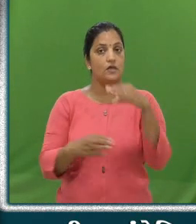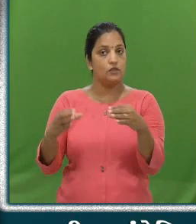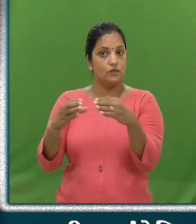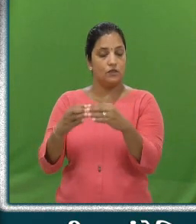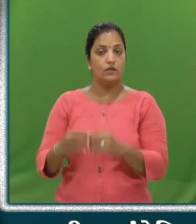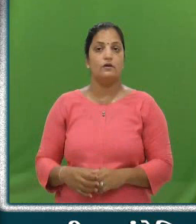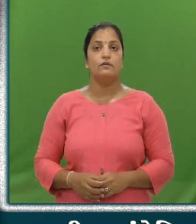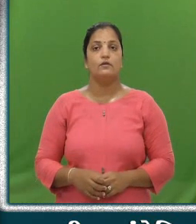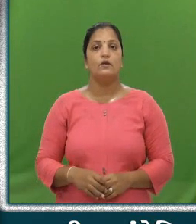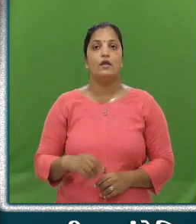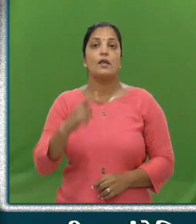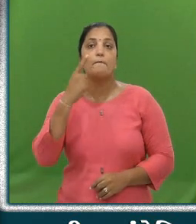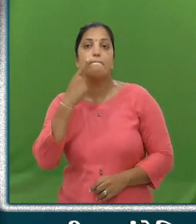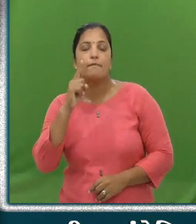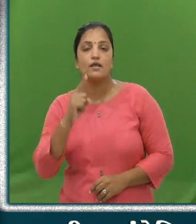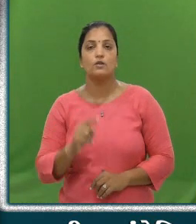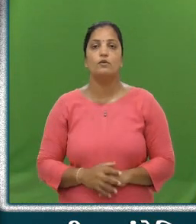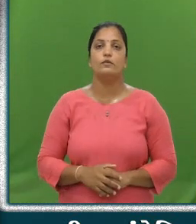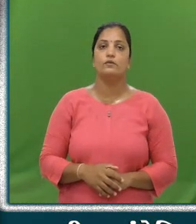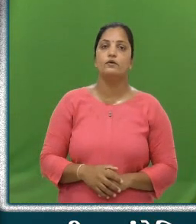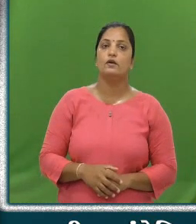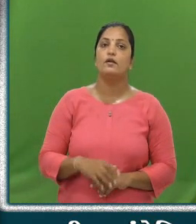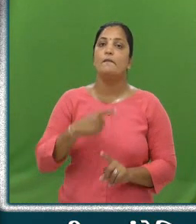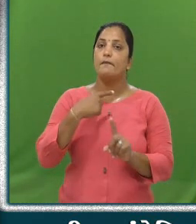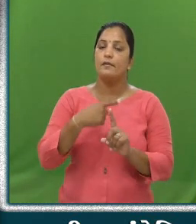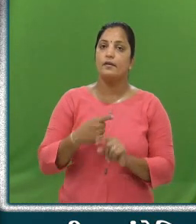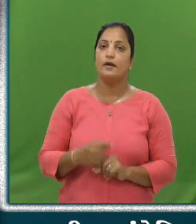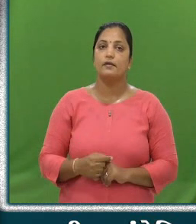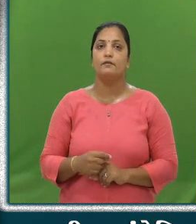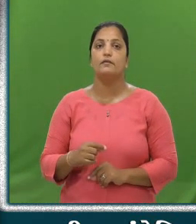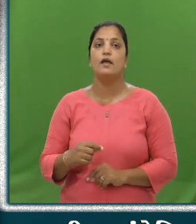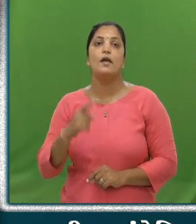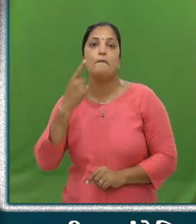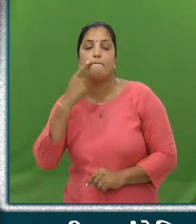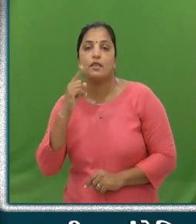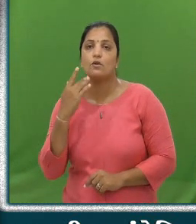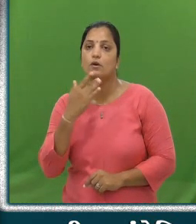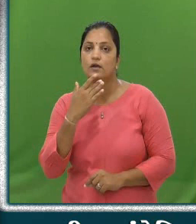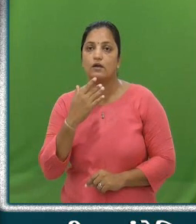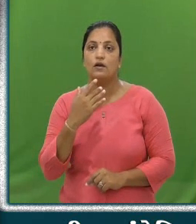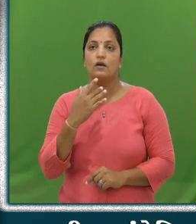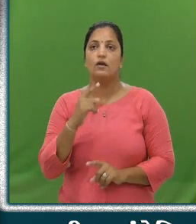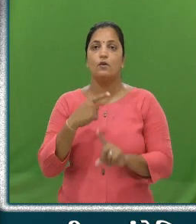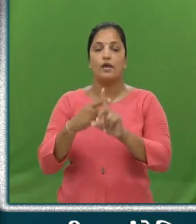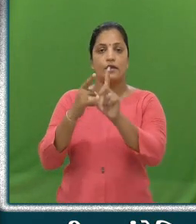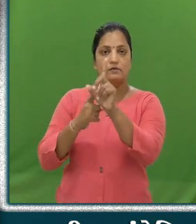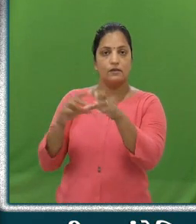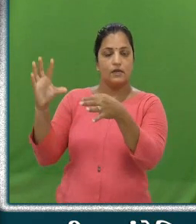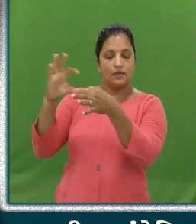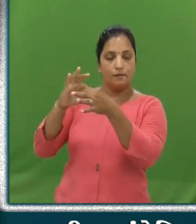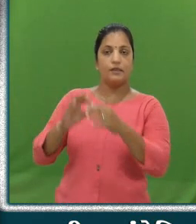હોય છે યાદ રાખજો એમાં એક માતૃક હોય છે અને એક જે કહેવામાં આવે છે પિતૃક જોવા મળતું હોય